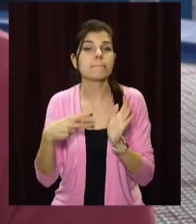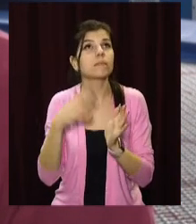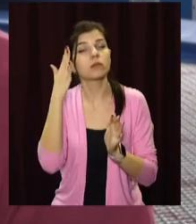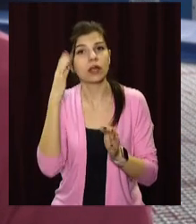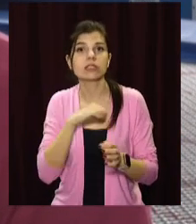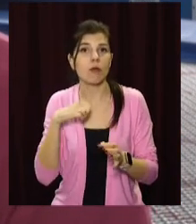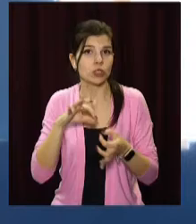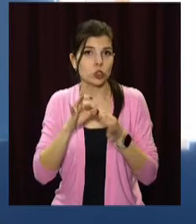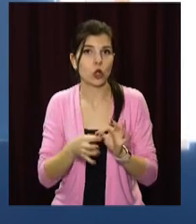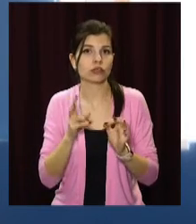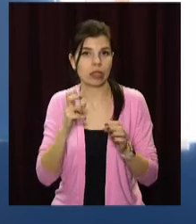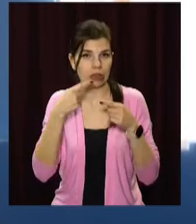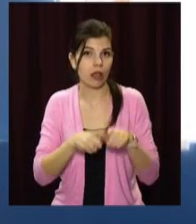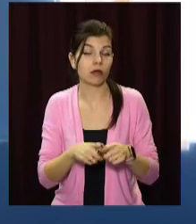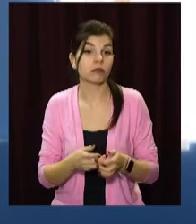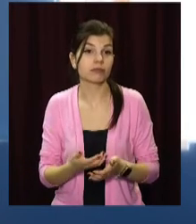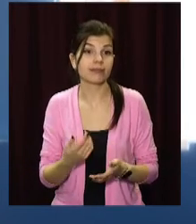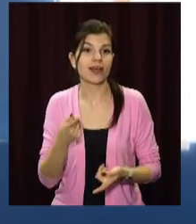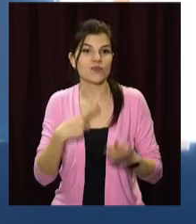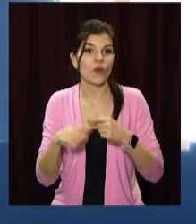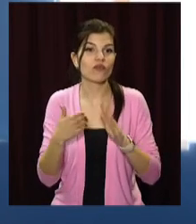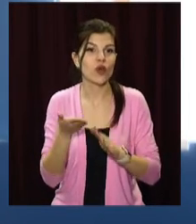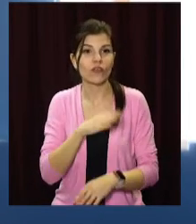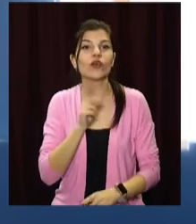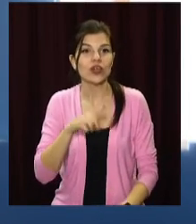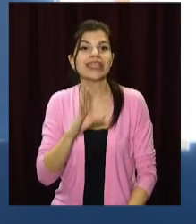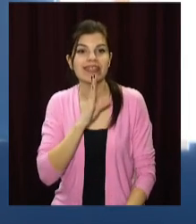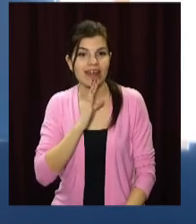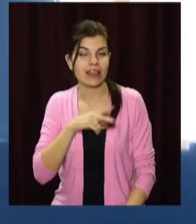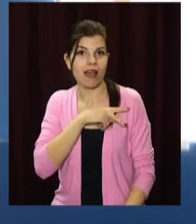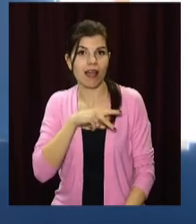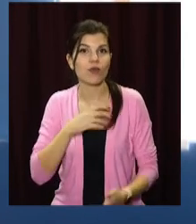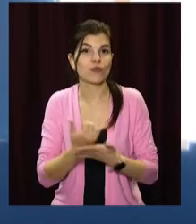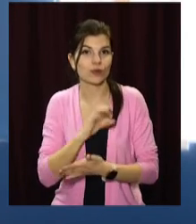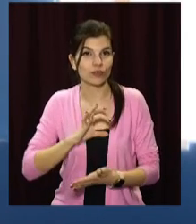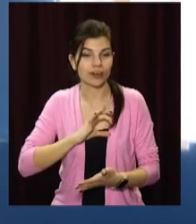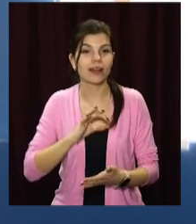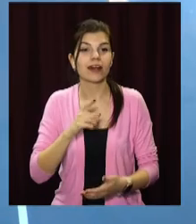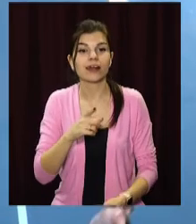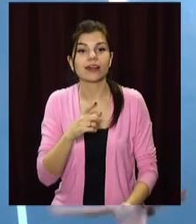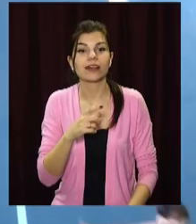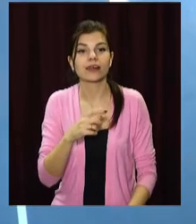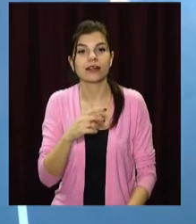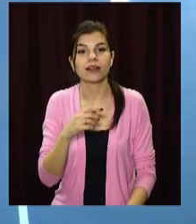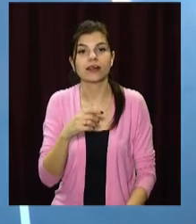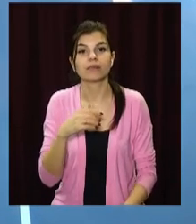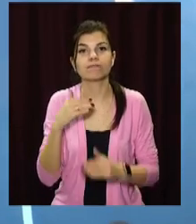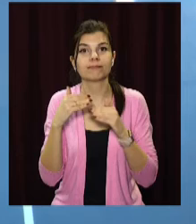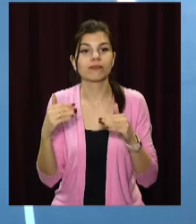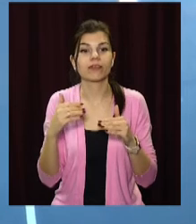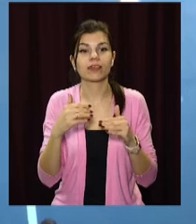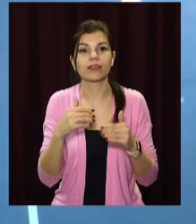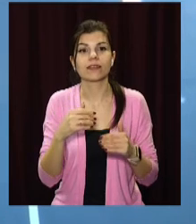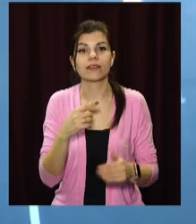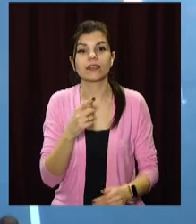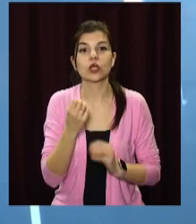найбільш складну комбінацію. Із нагородою повернулися додому і дівчата. В командних змаганнях серед жінок на третю ступінь п'єдесталу